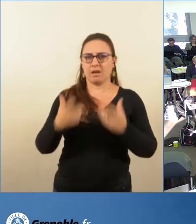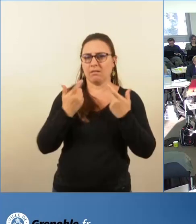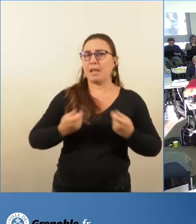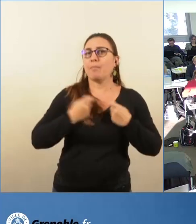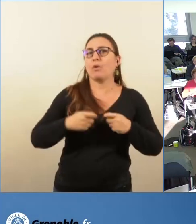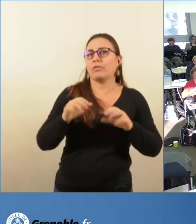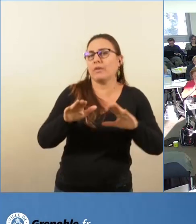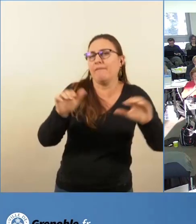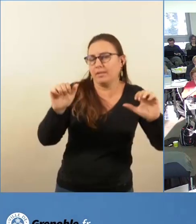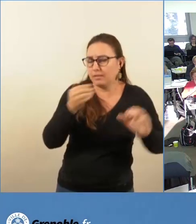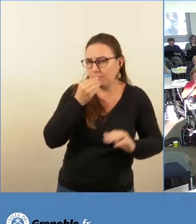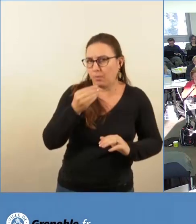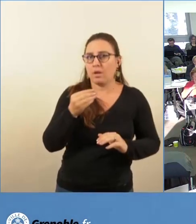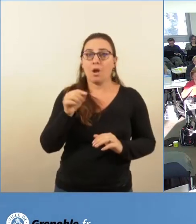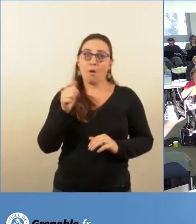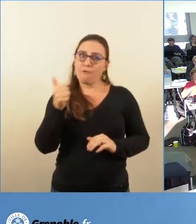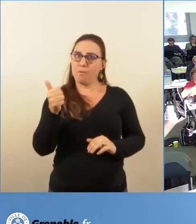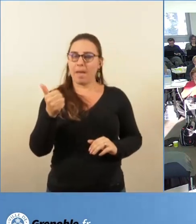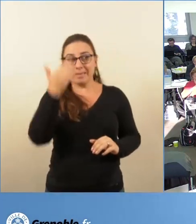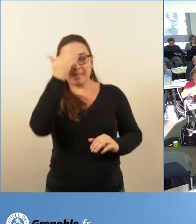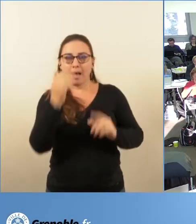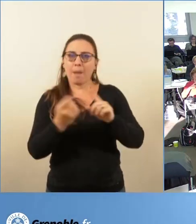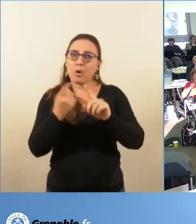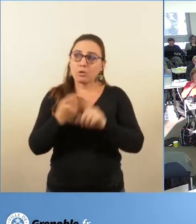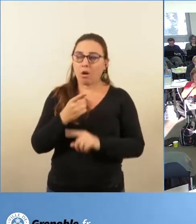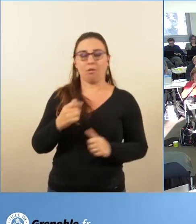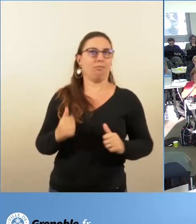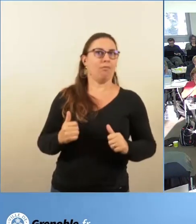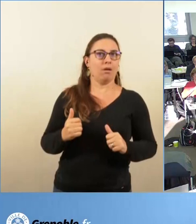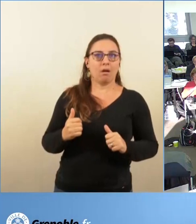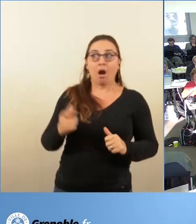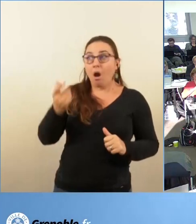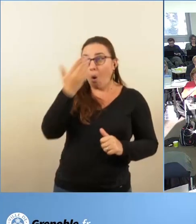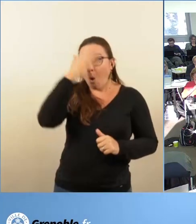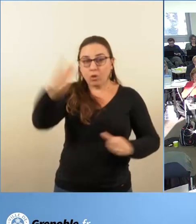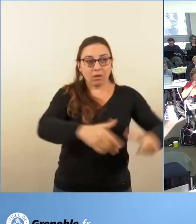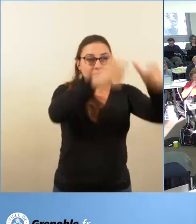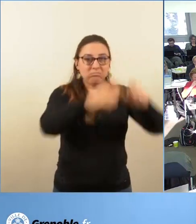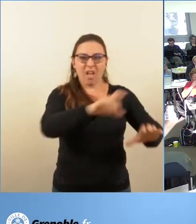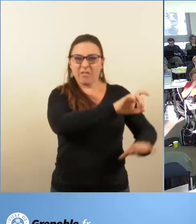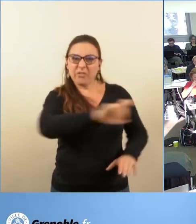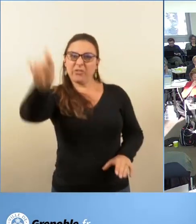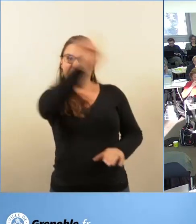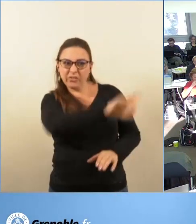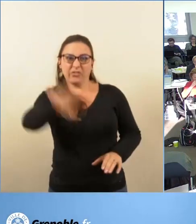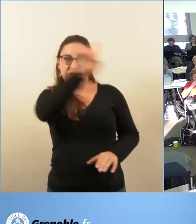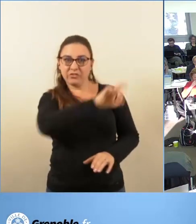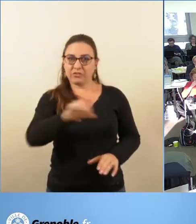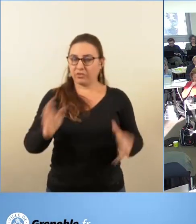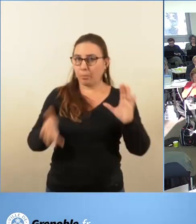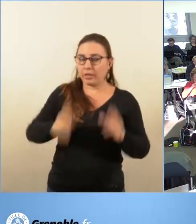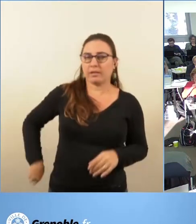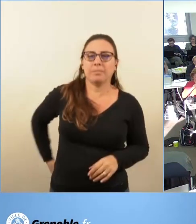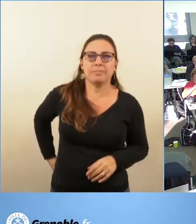vous êtes sensible à ça et je trouve que c'est très bien est-ce qu'on pourrait aussi être sensible à nos monuments qui sont tagués retagés sur tagués et les